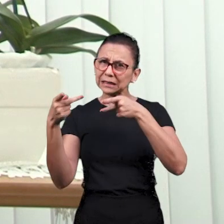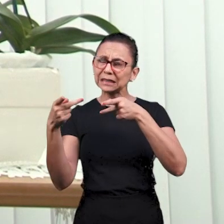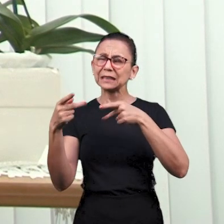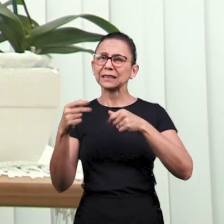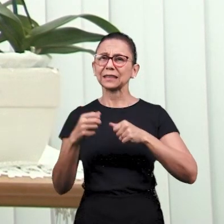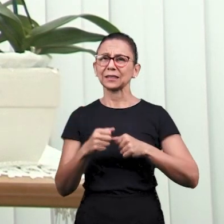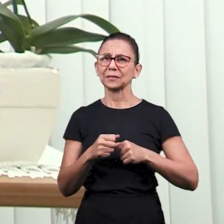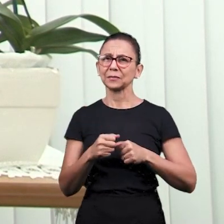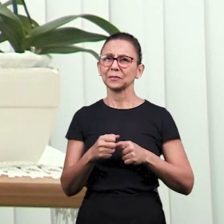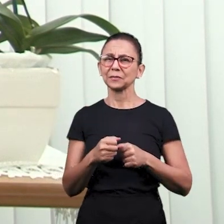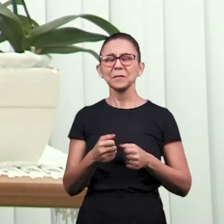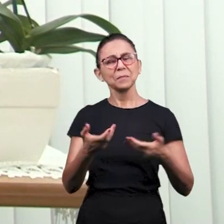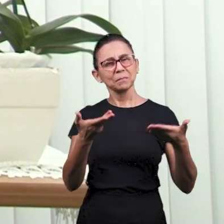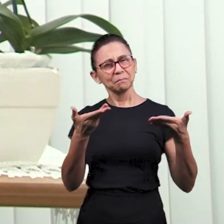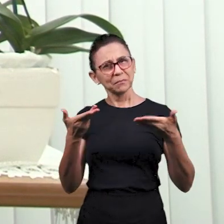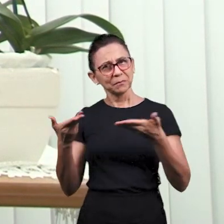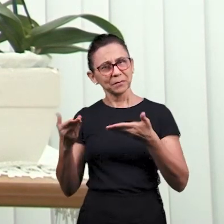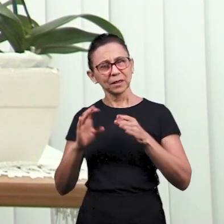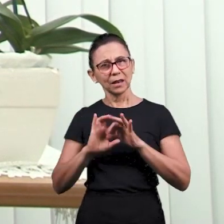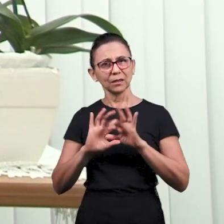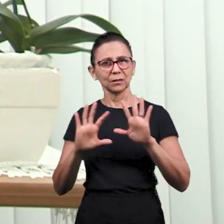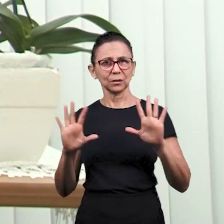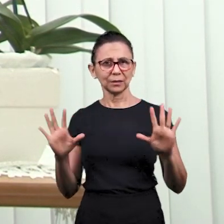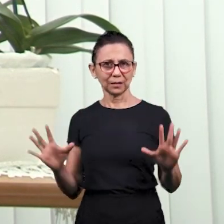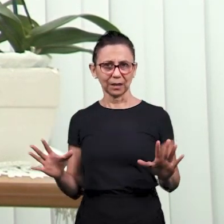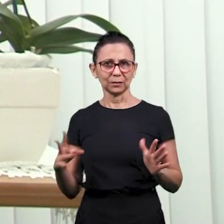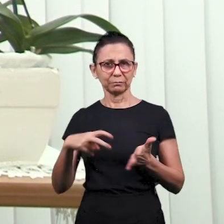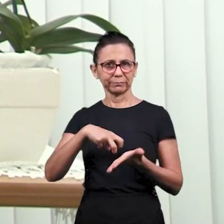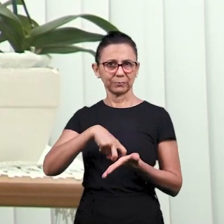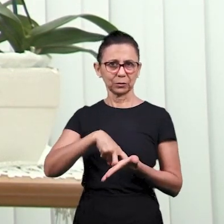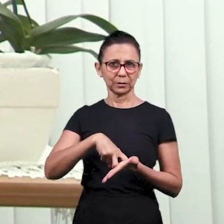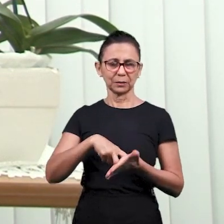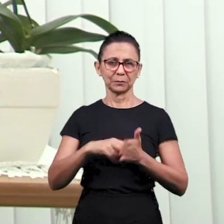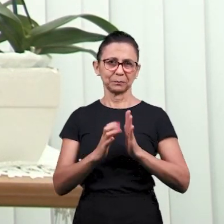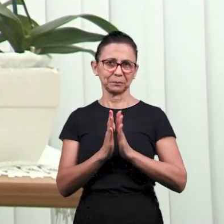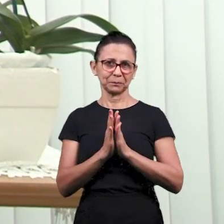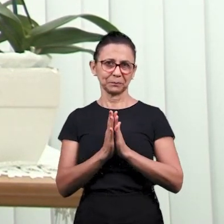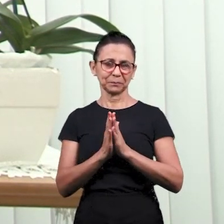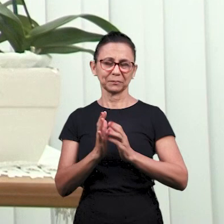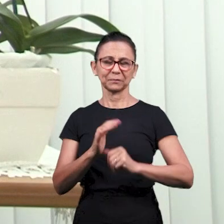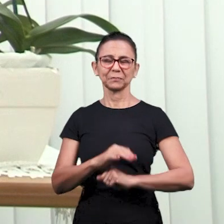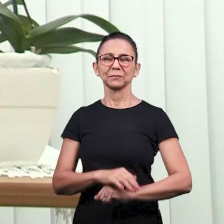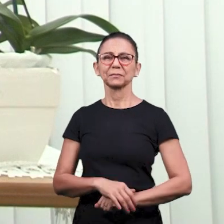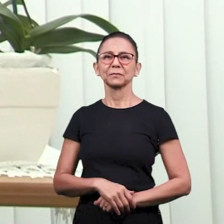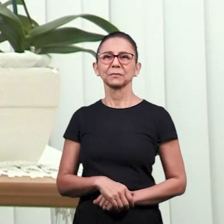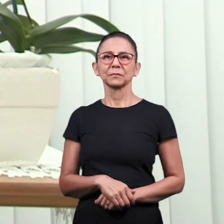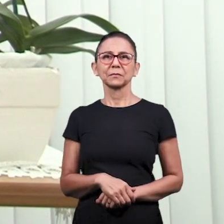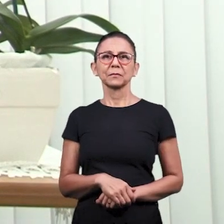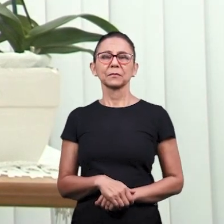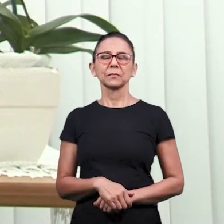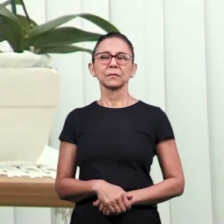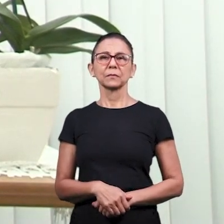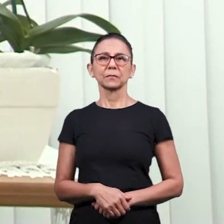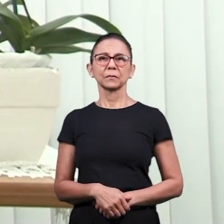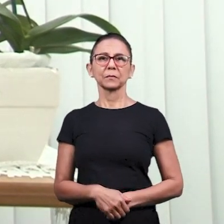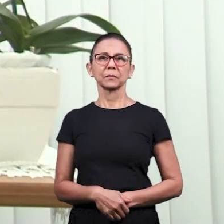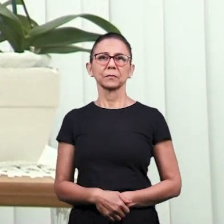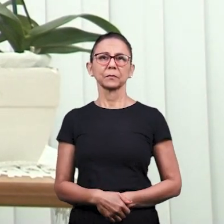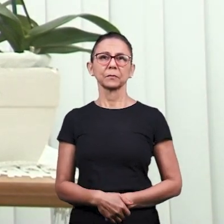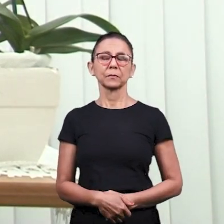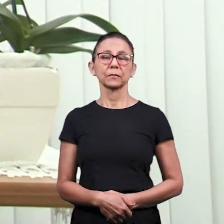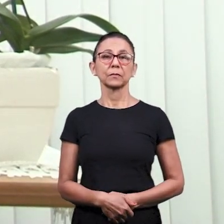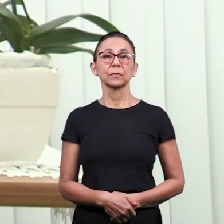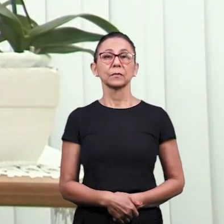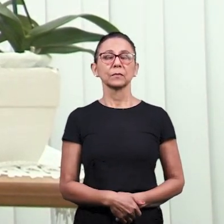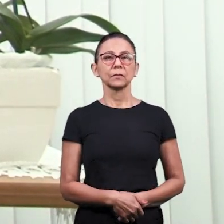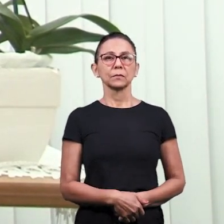вы присоединились к нам впервые, если захотите, то склонитесь вместе с нами на ваши колени.